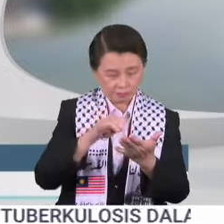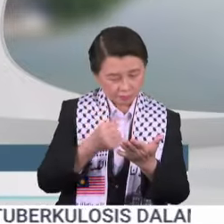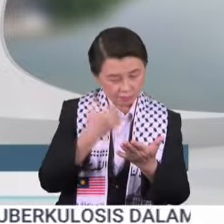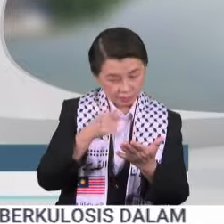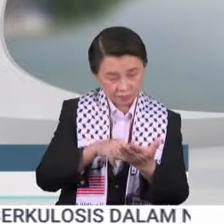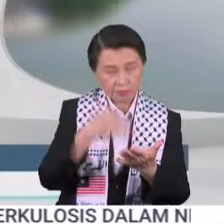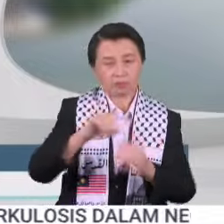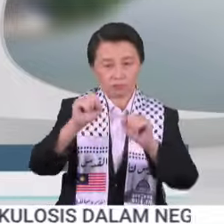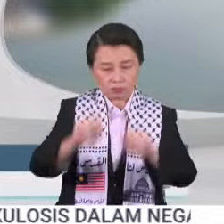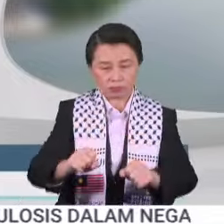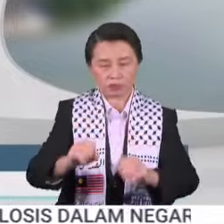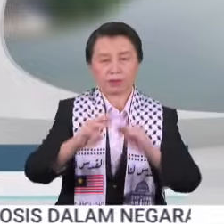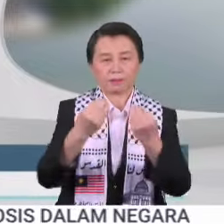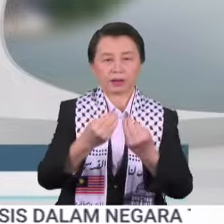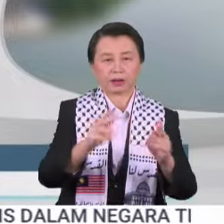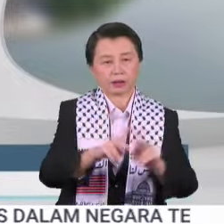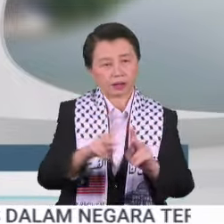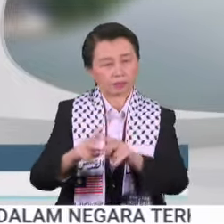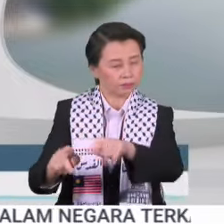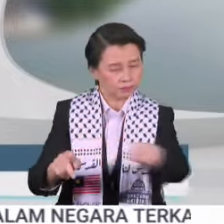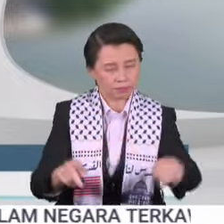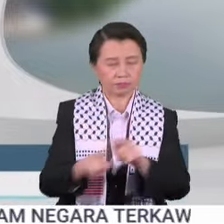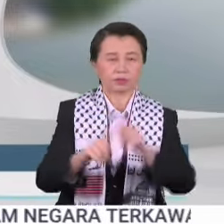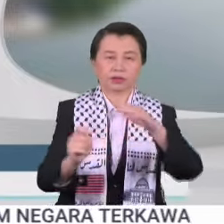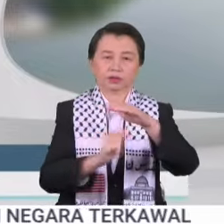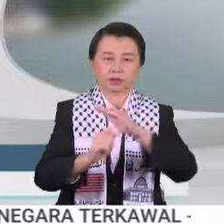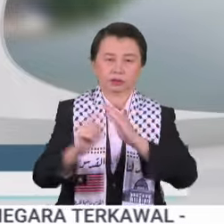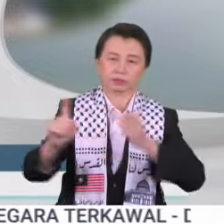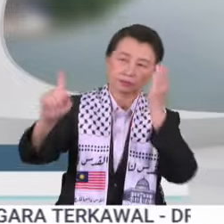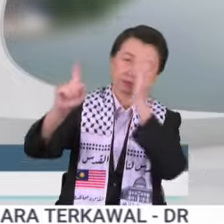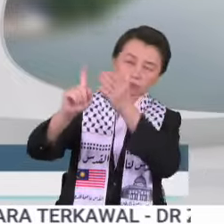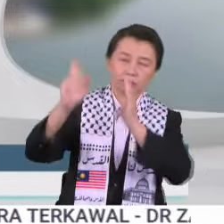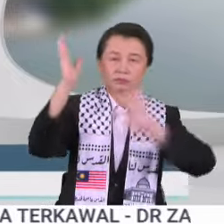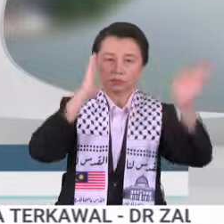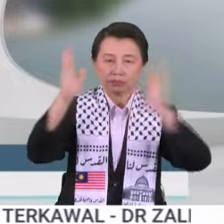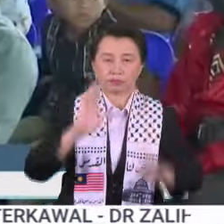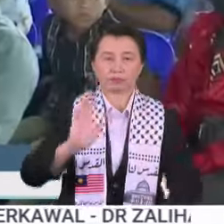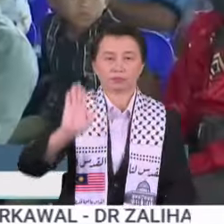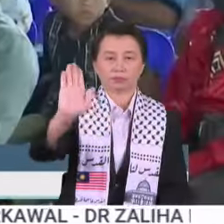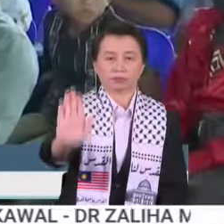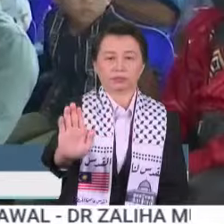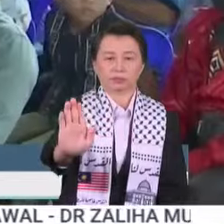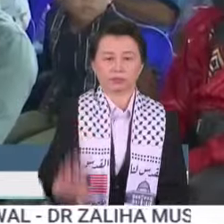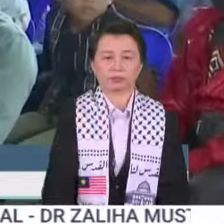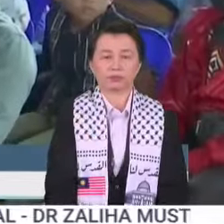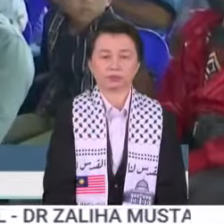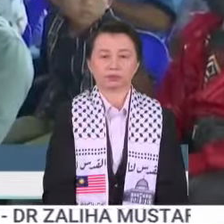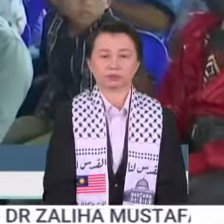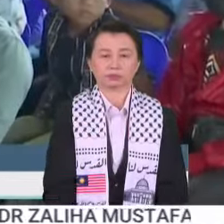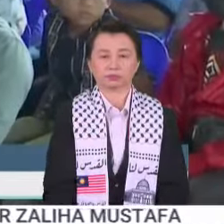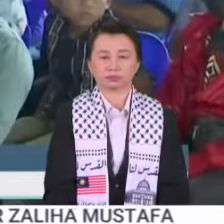mendaya upayakan masyarakat desa selaras teras aspirasi Malaysia Madani.